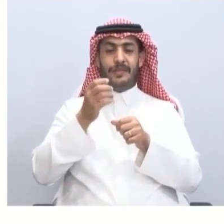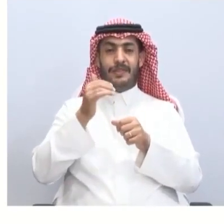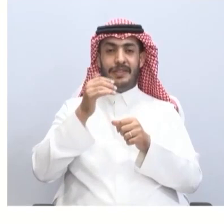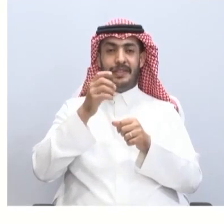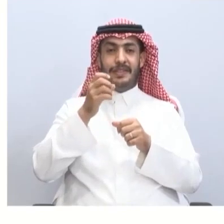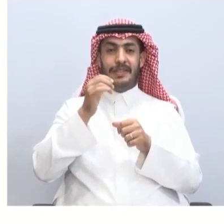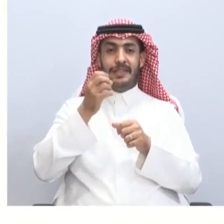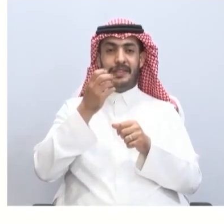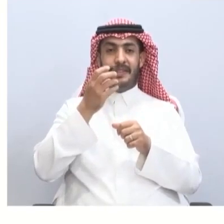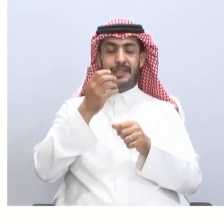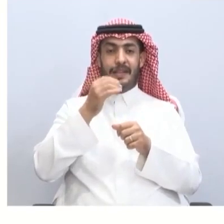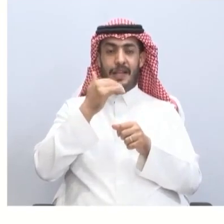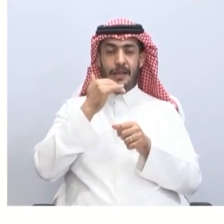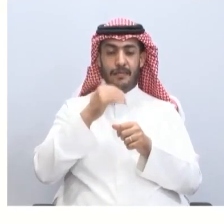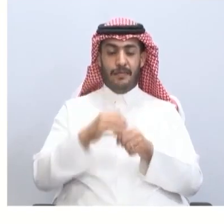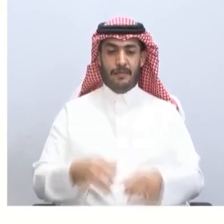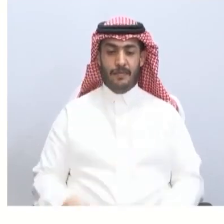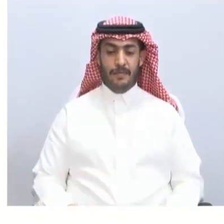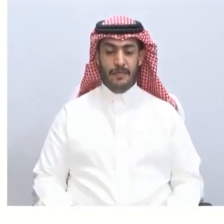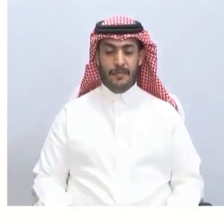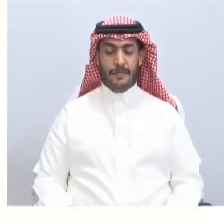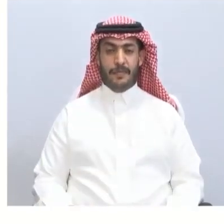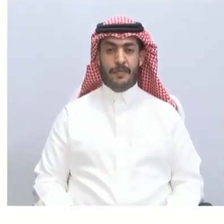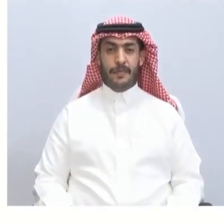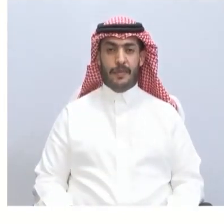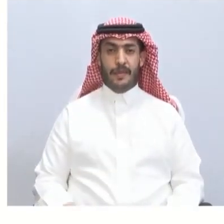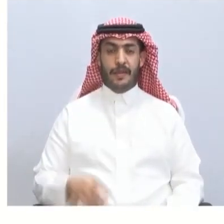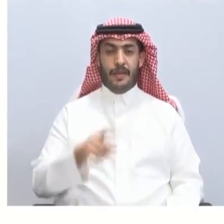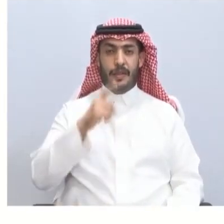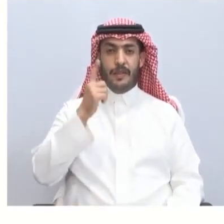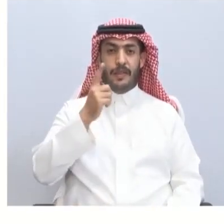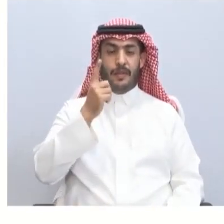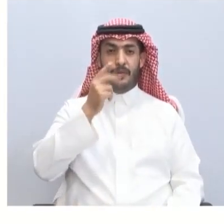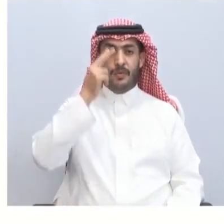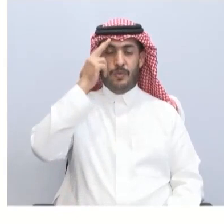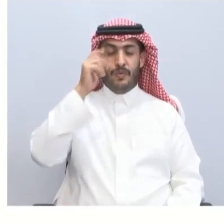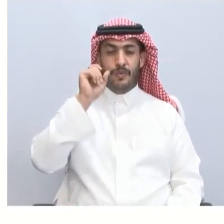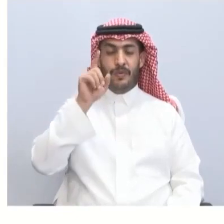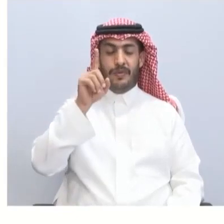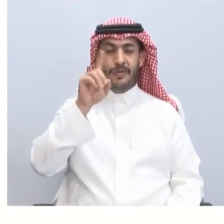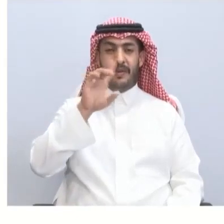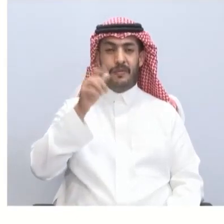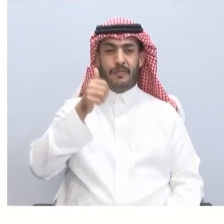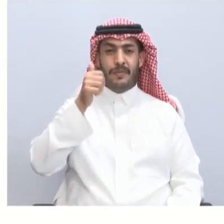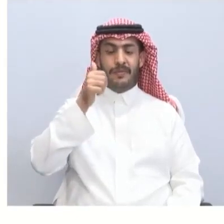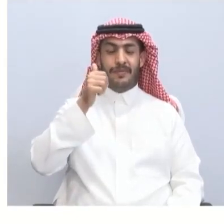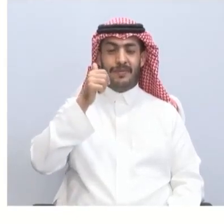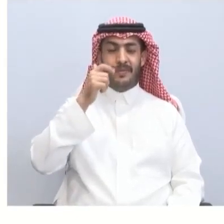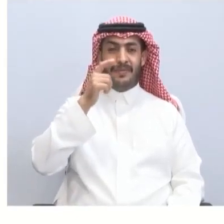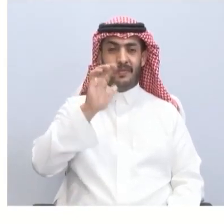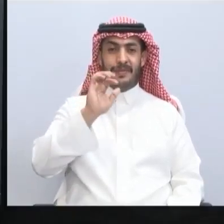اذا ابنائي كما ذكرت لكم ان الدوله السعوديه الاولى لم يكن تاسيسها